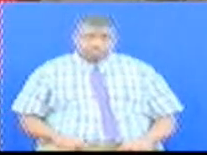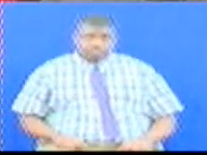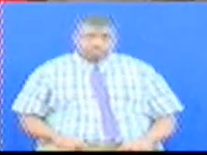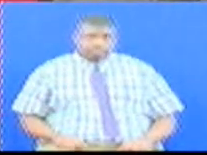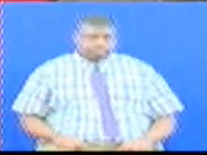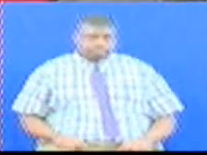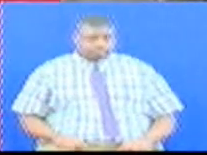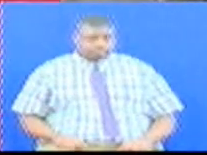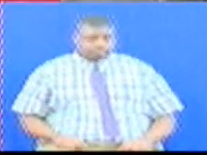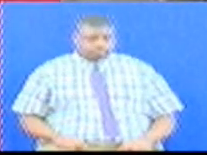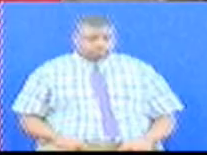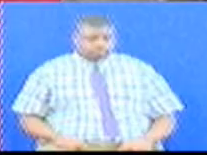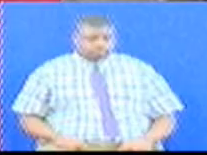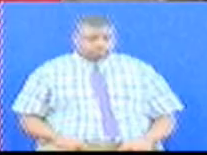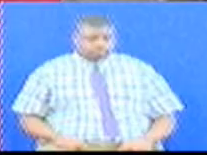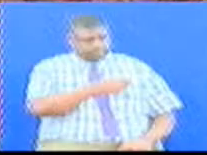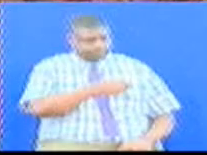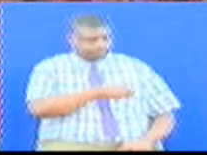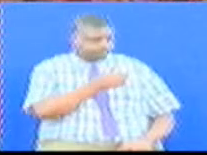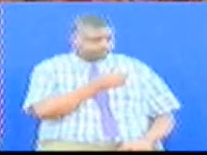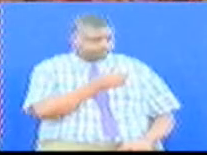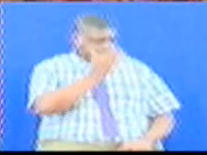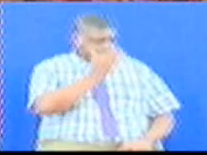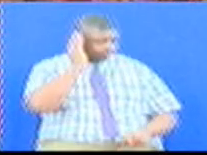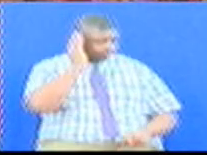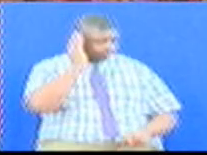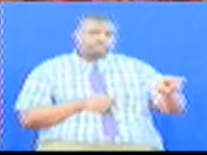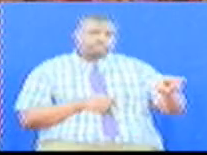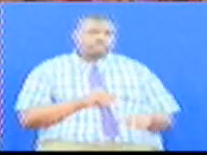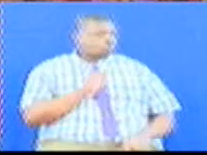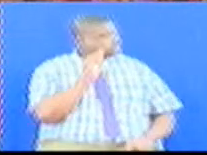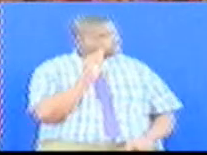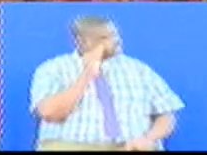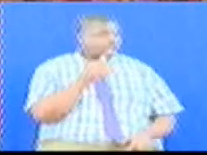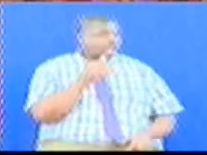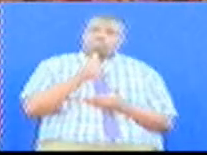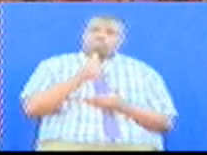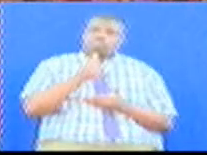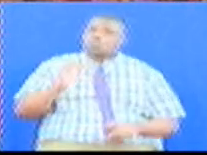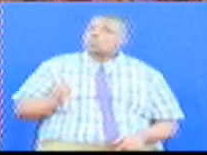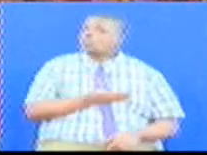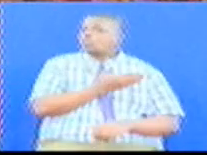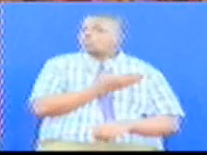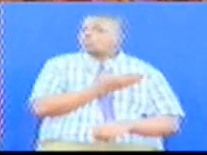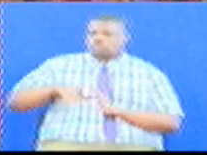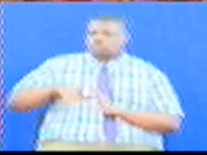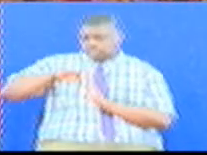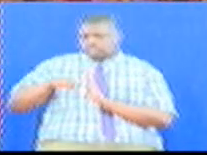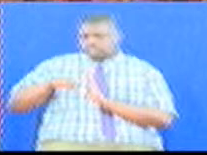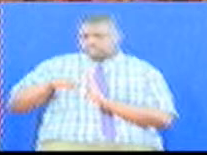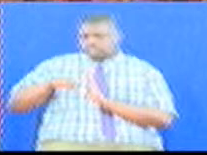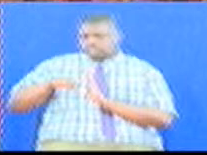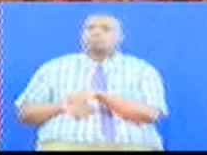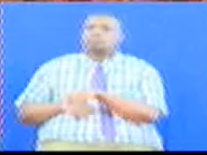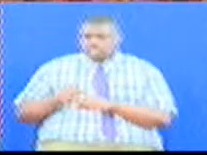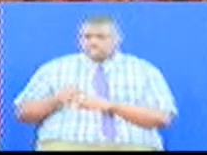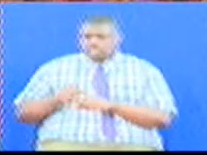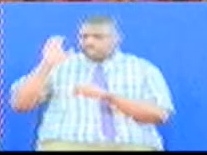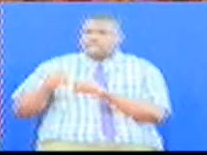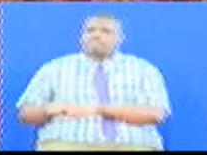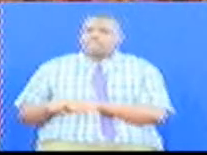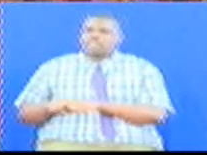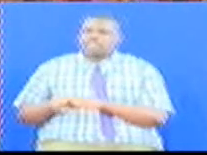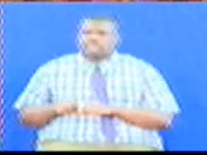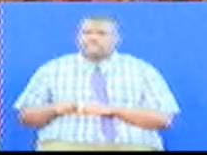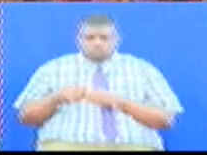niseme kwamba naipongeza serikali kwa kusikia na kuamua kuondoa ule utaratibu wa kukamata au kuchukua